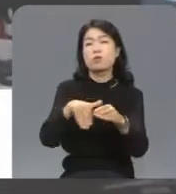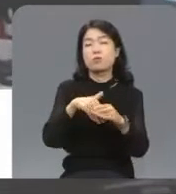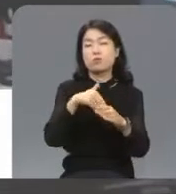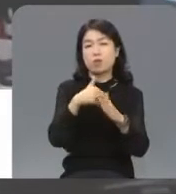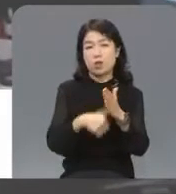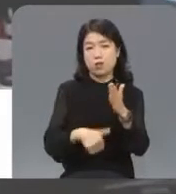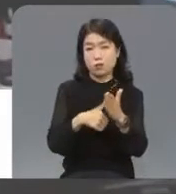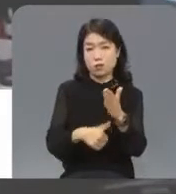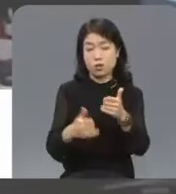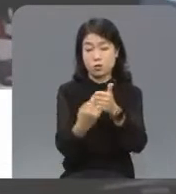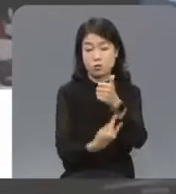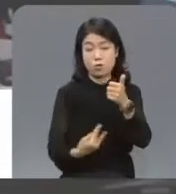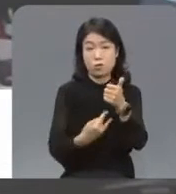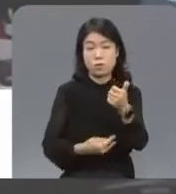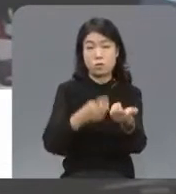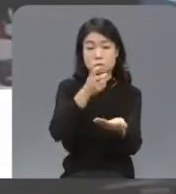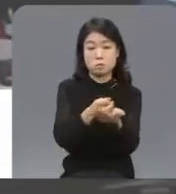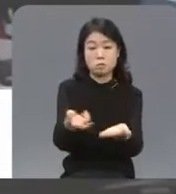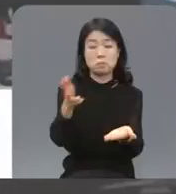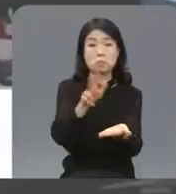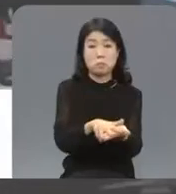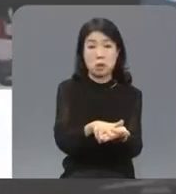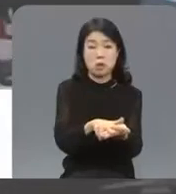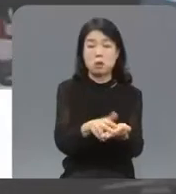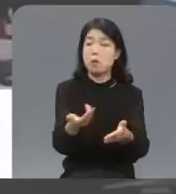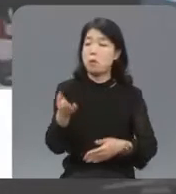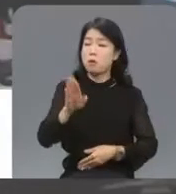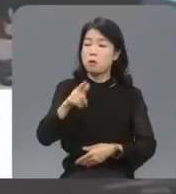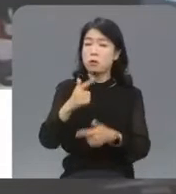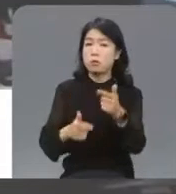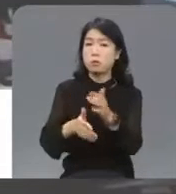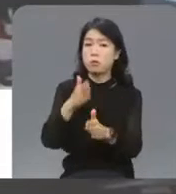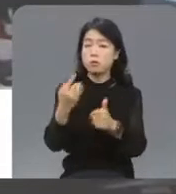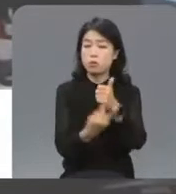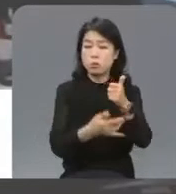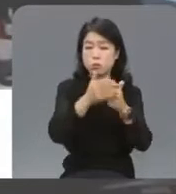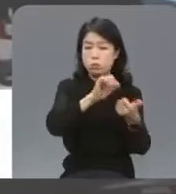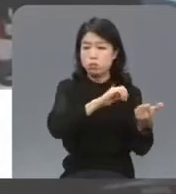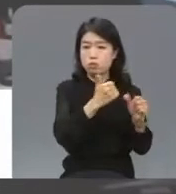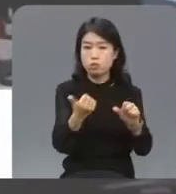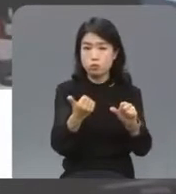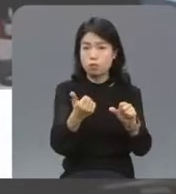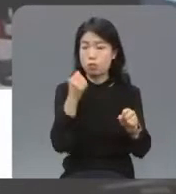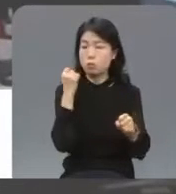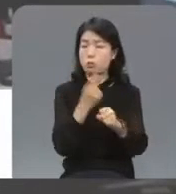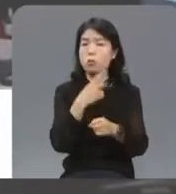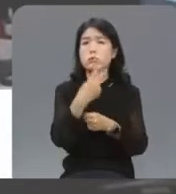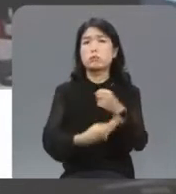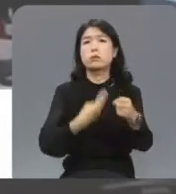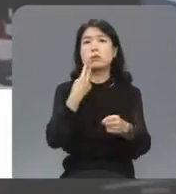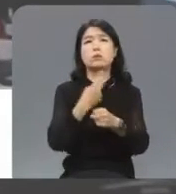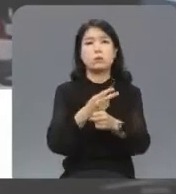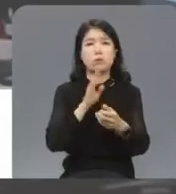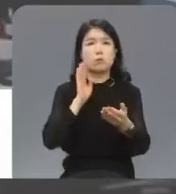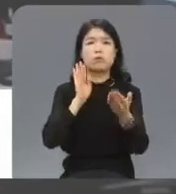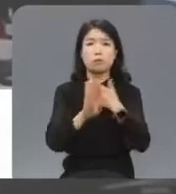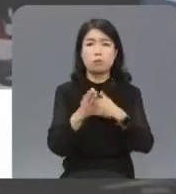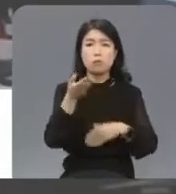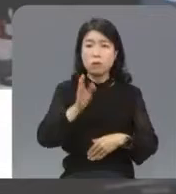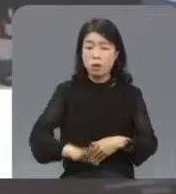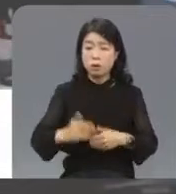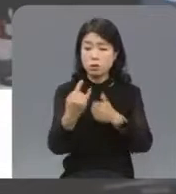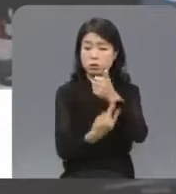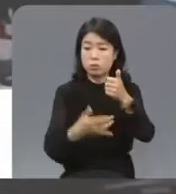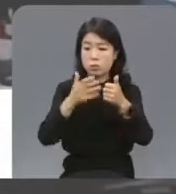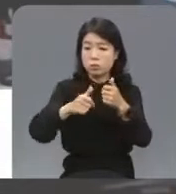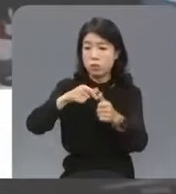조례로 지정돼 있습니다. 그런데 목포시는 문화유산위원회의 위원장이 숨진 지 2년이나 됐지만 위원장을 선출하지